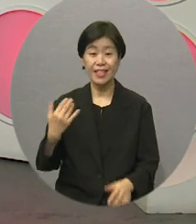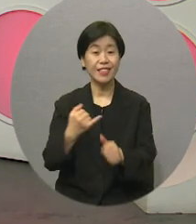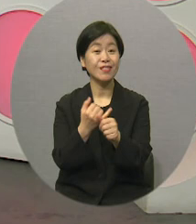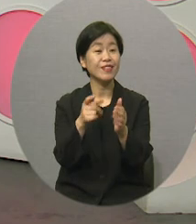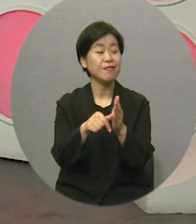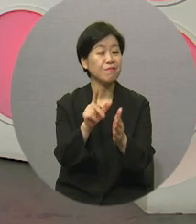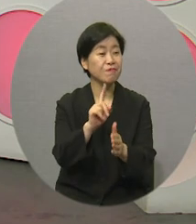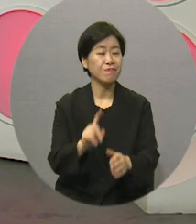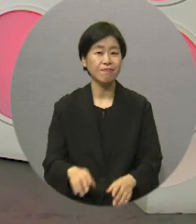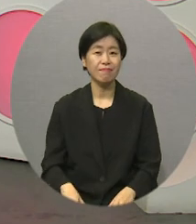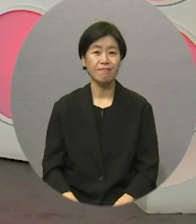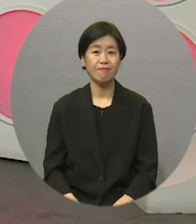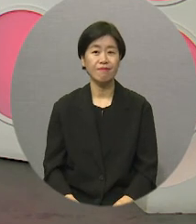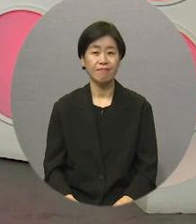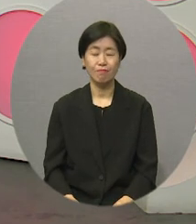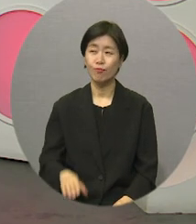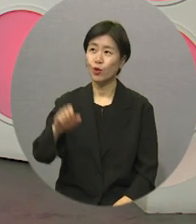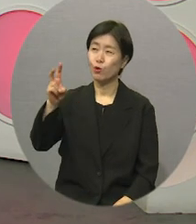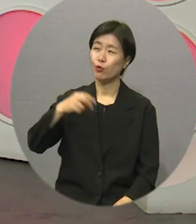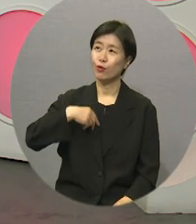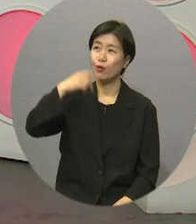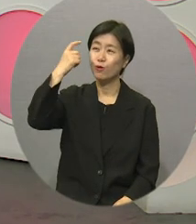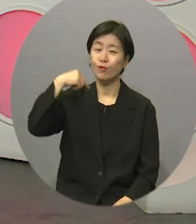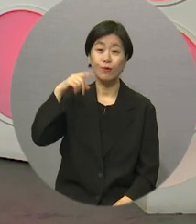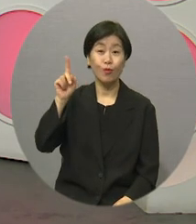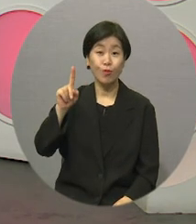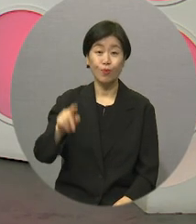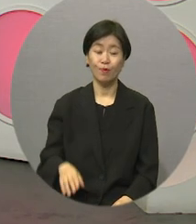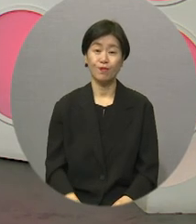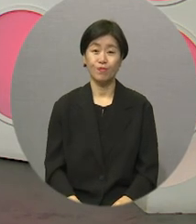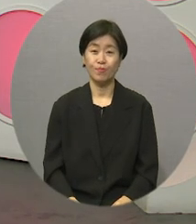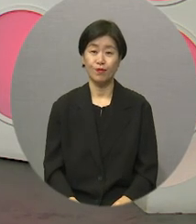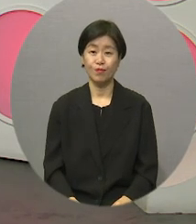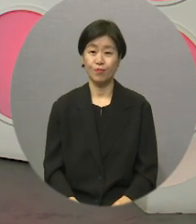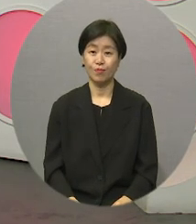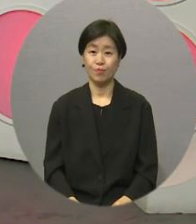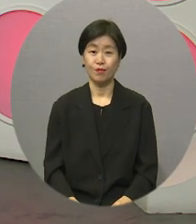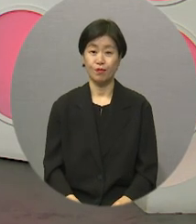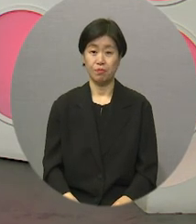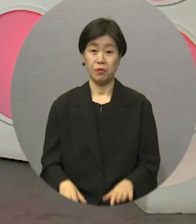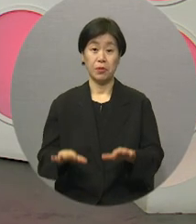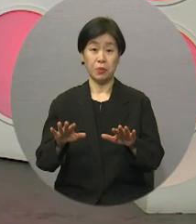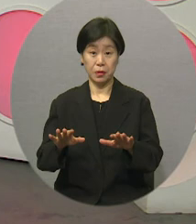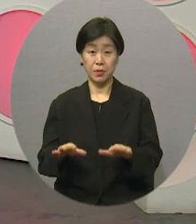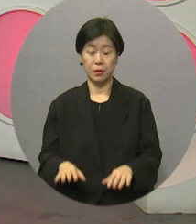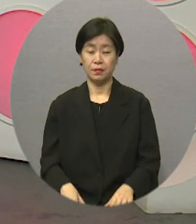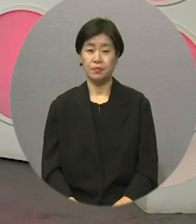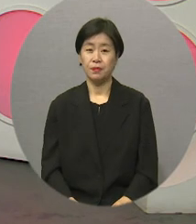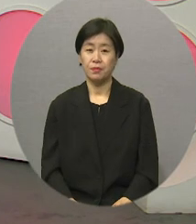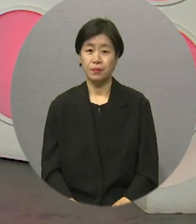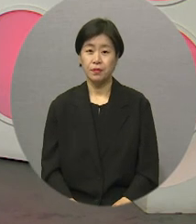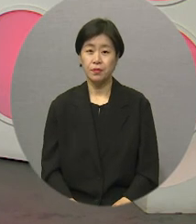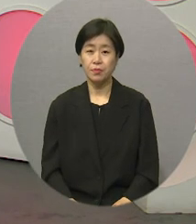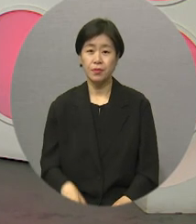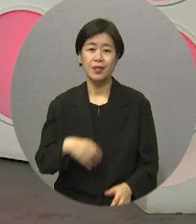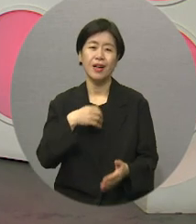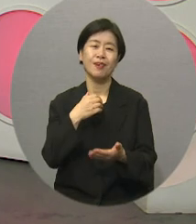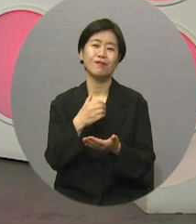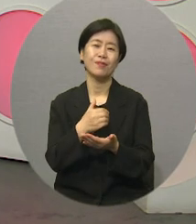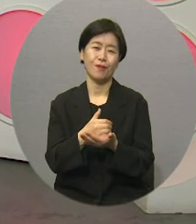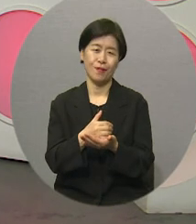이게 새삼 또 느끼는 건데 저는 지금 오늘 그 나도 말좀 합시다의 감동 사연이